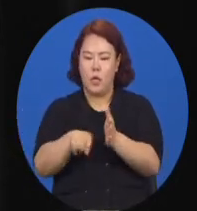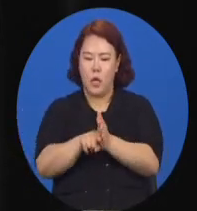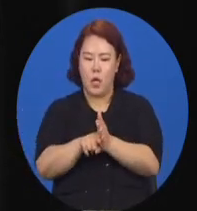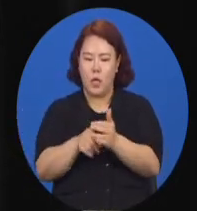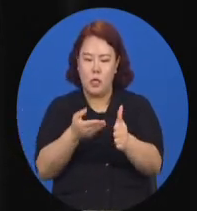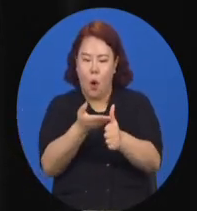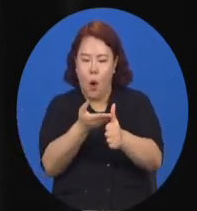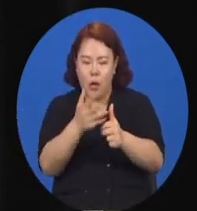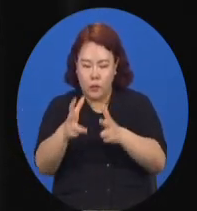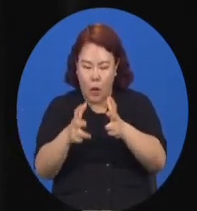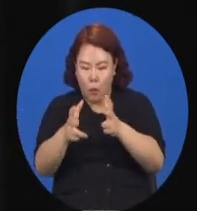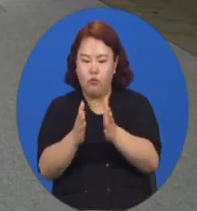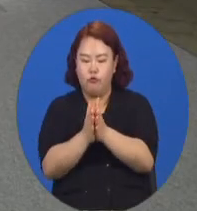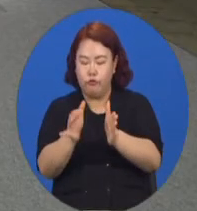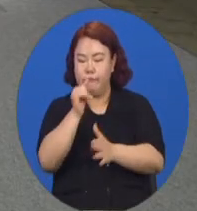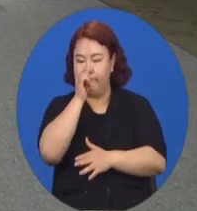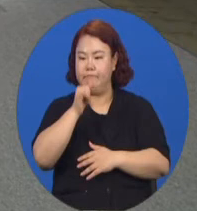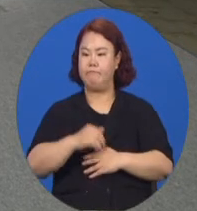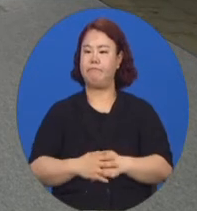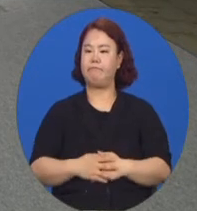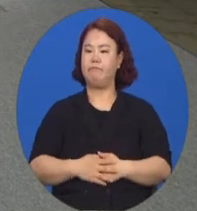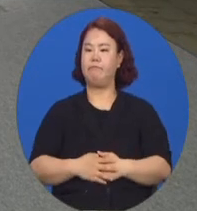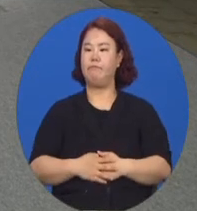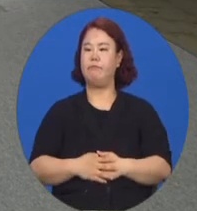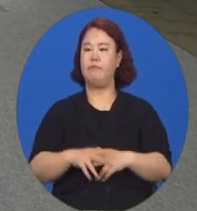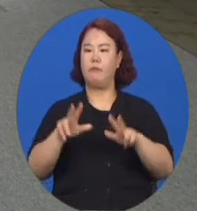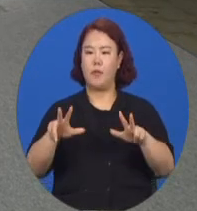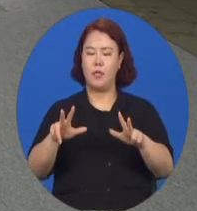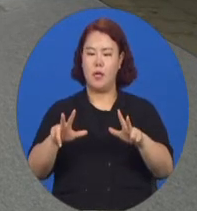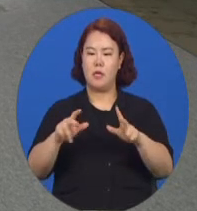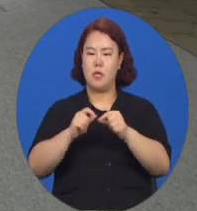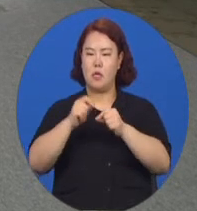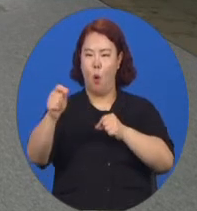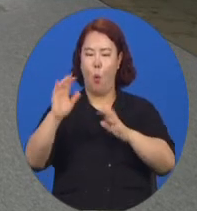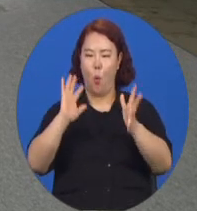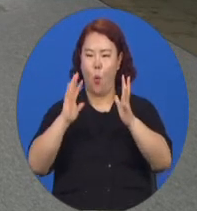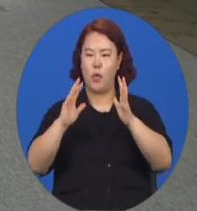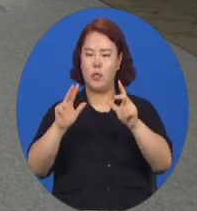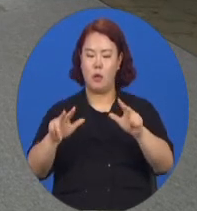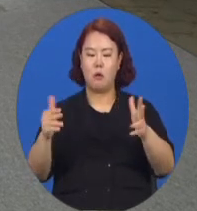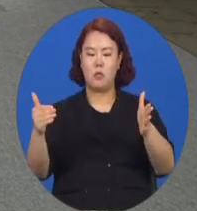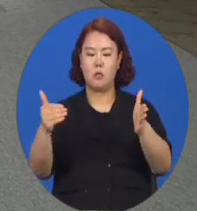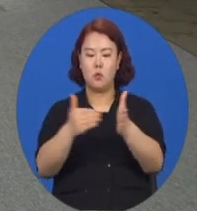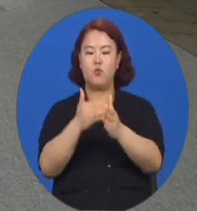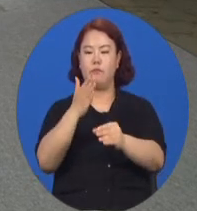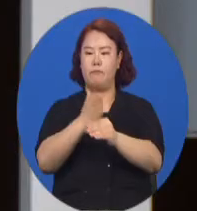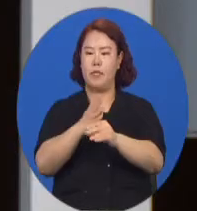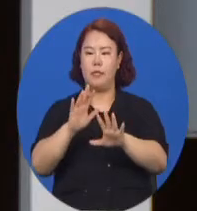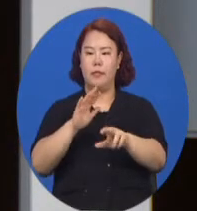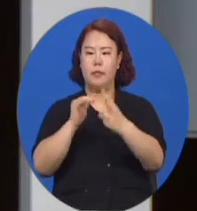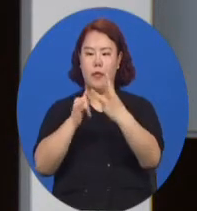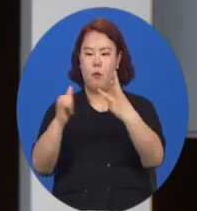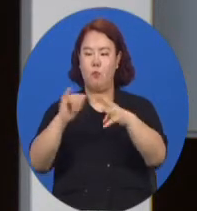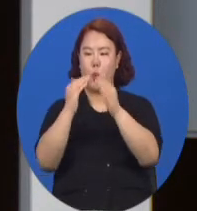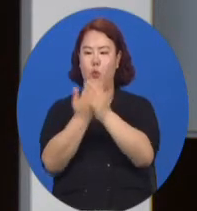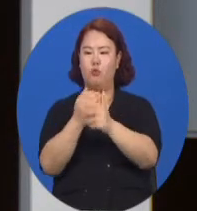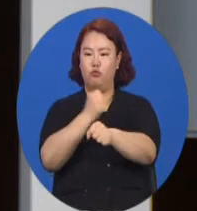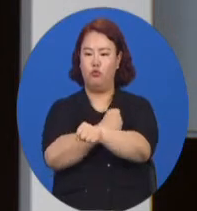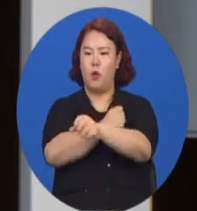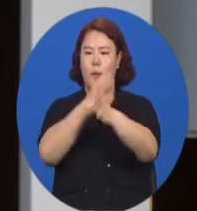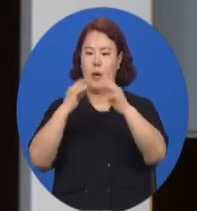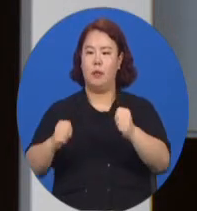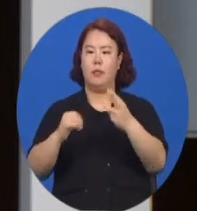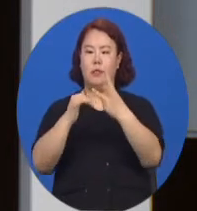하고 있습니다. 네. 자, 이렇게 길었던 토론이 이제 다 끝이 나고 있습니다. 세 분 후보님들 모두 수고하셨고요. 마지막으로 세